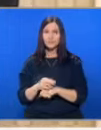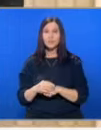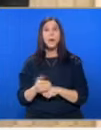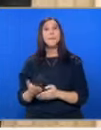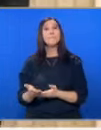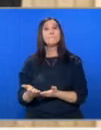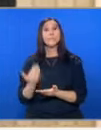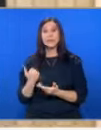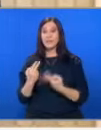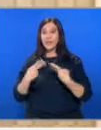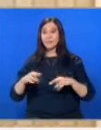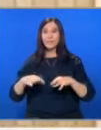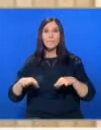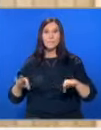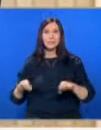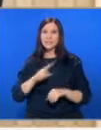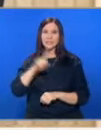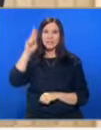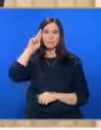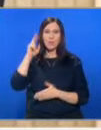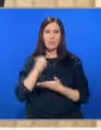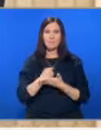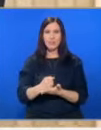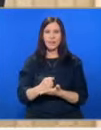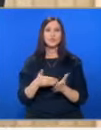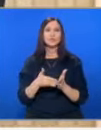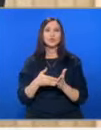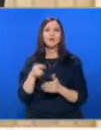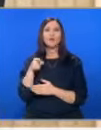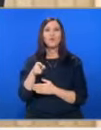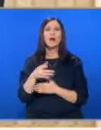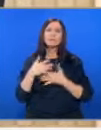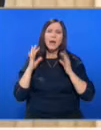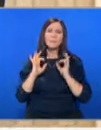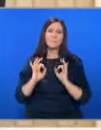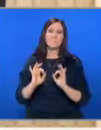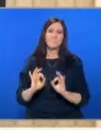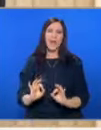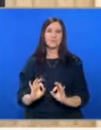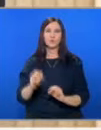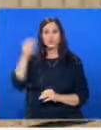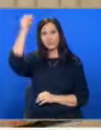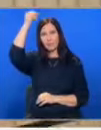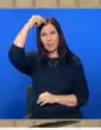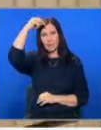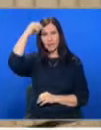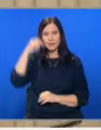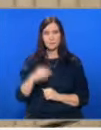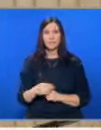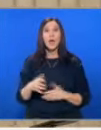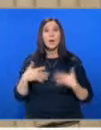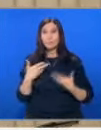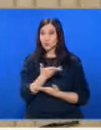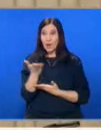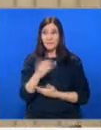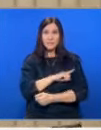Преди да ви я върнем празна с неизпълнен мандат, защото това е най-правилното за България.